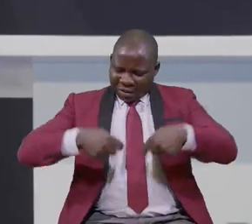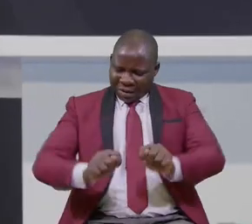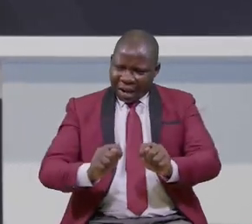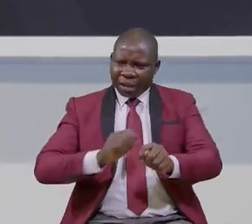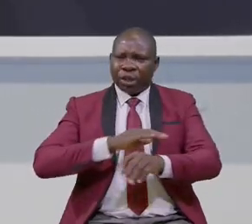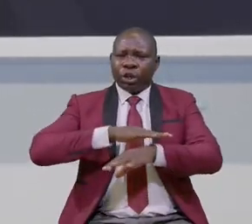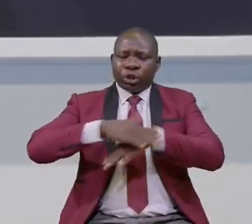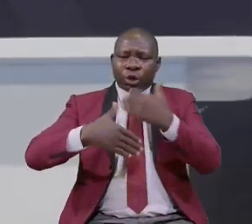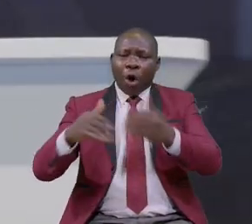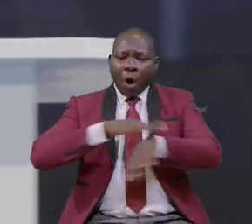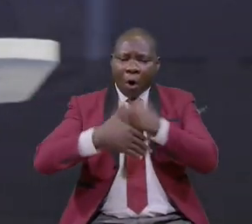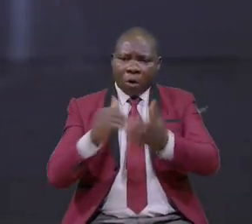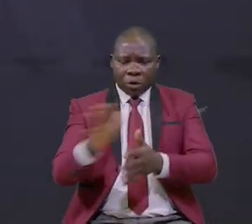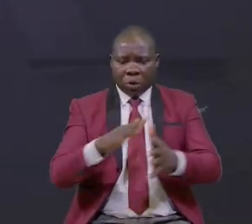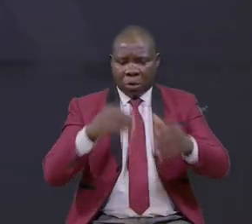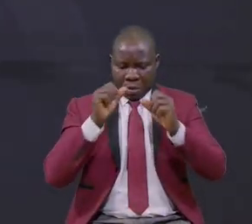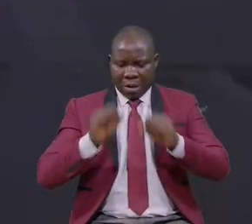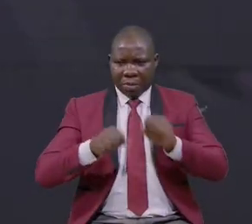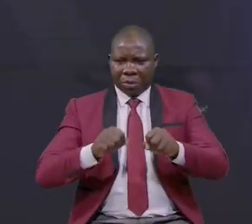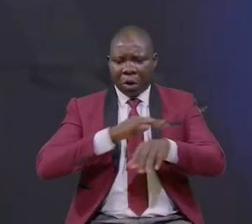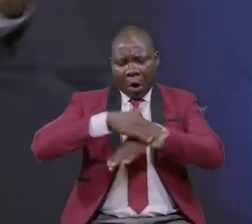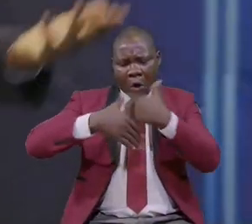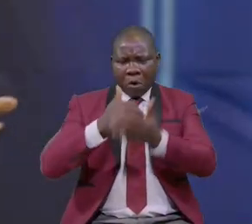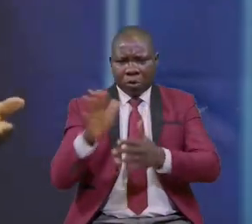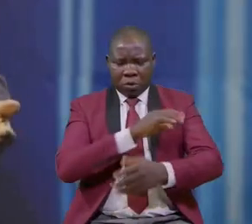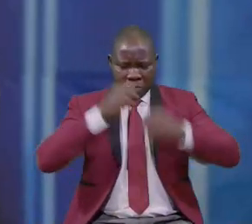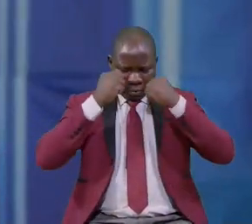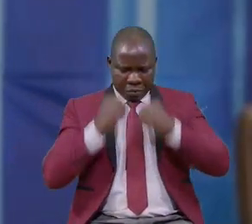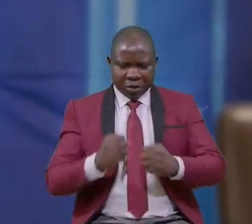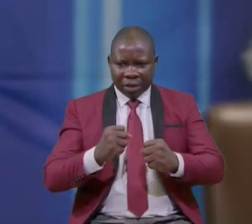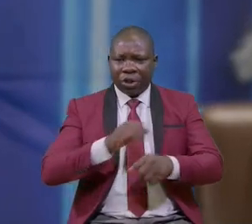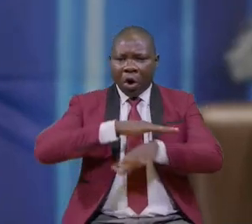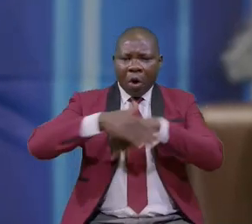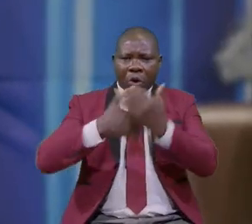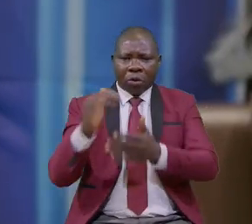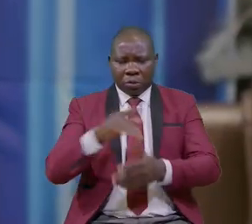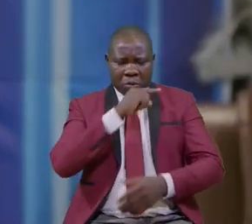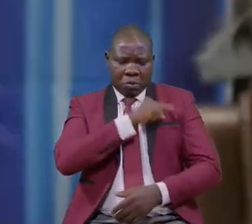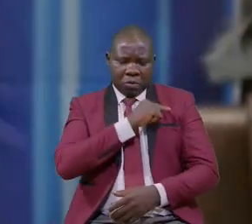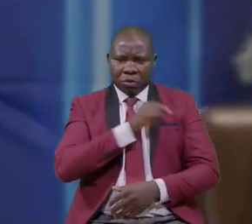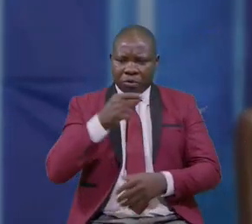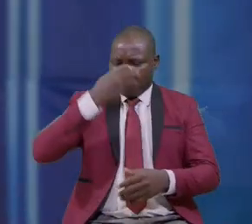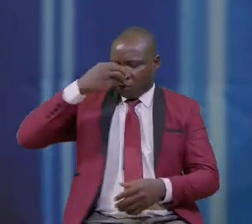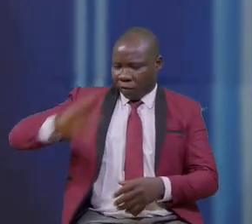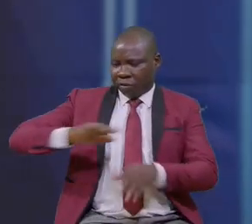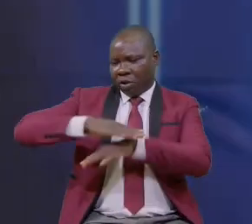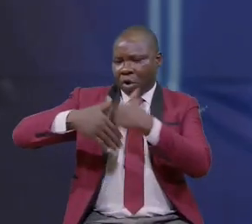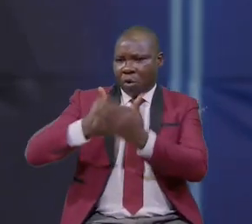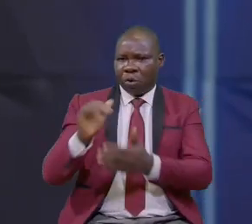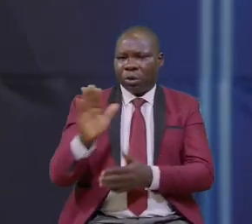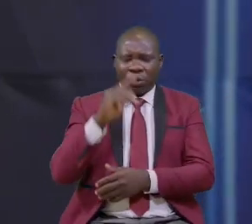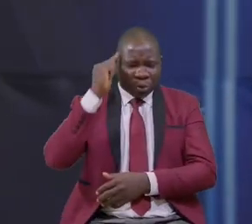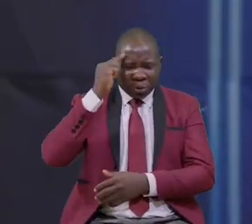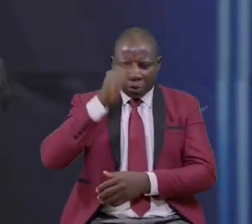tes capacités, tu mets de côté ta force, tu mets de côté tes qualifications, tu dis tout, tout abandonnant tes péchés, bien sûr,